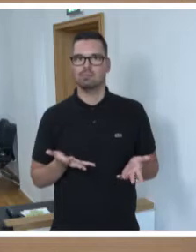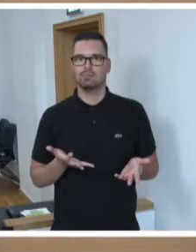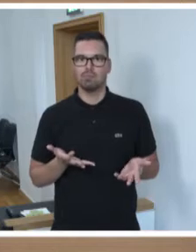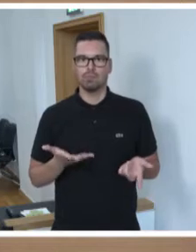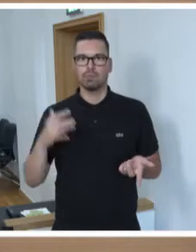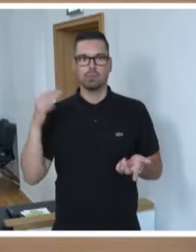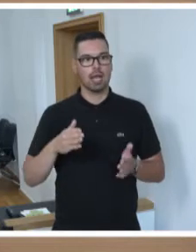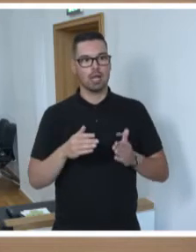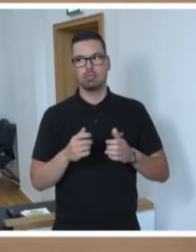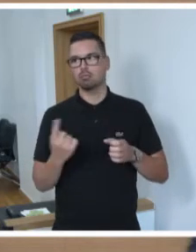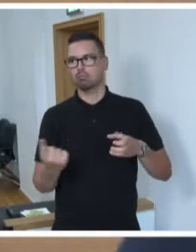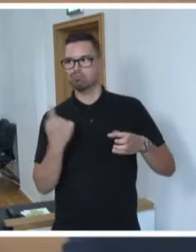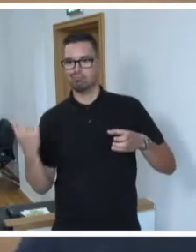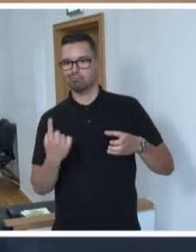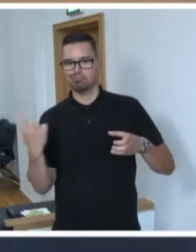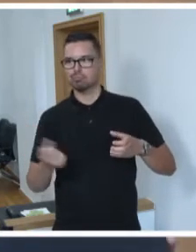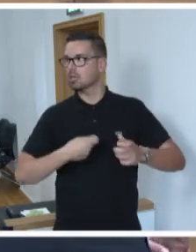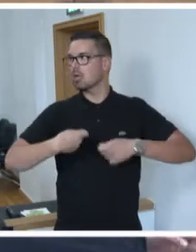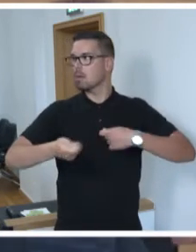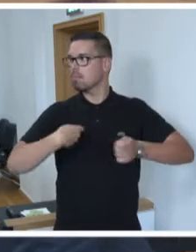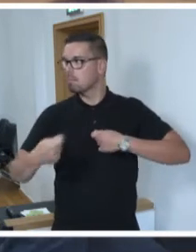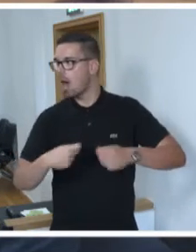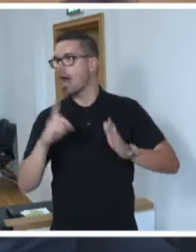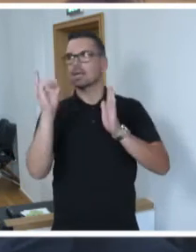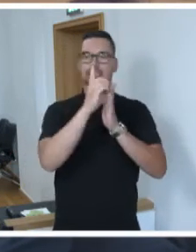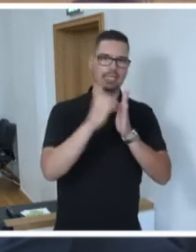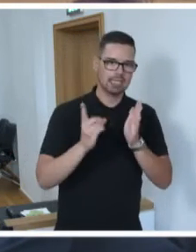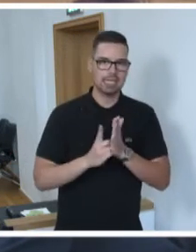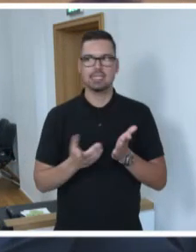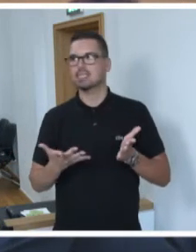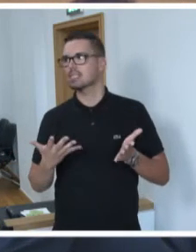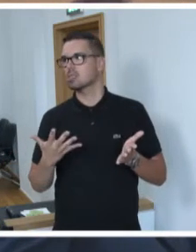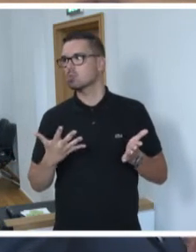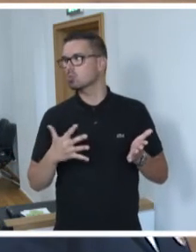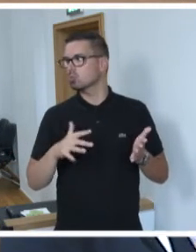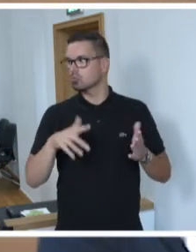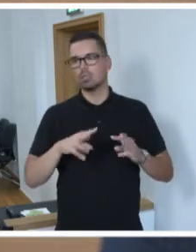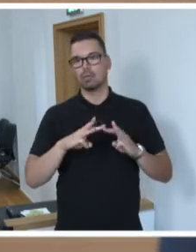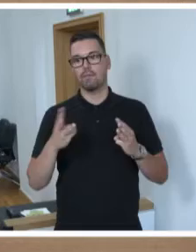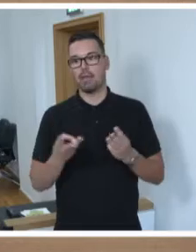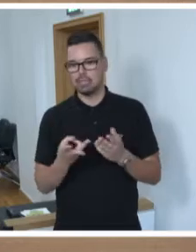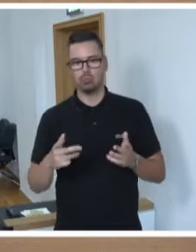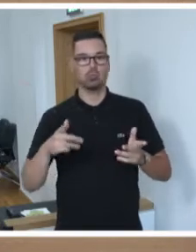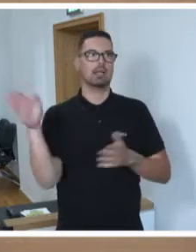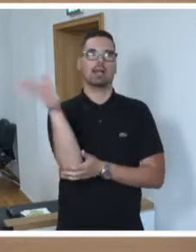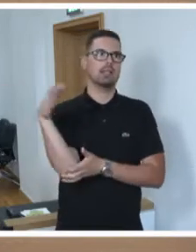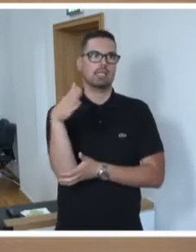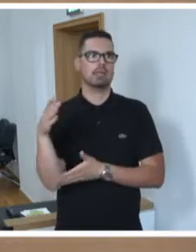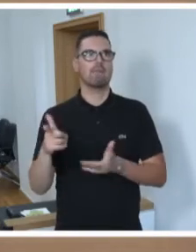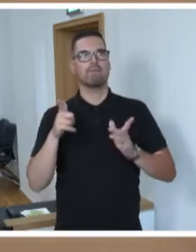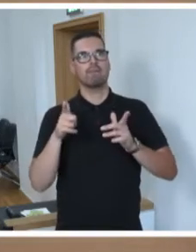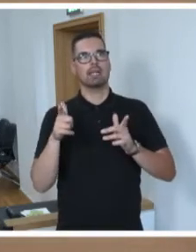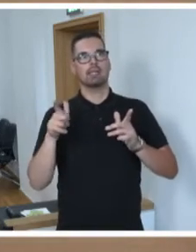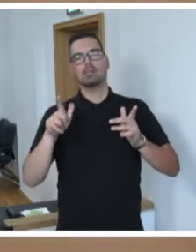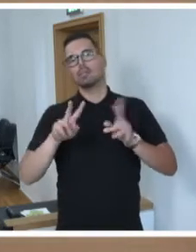zunehmende Abschottung von Märkten, Digitalisierung und natürlich Dekarbonisierung, dass der Klimawandel gestoppt wird. Und